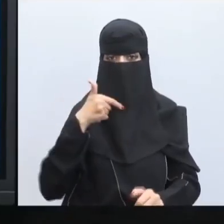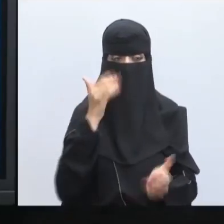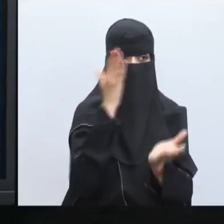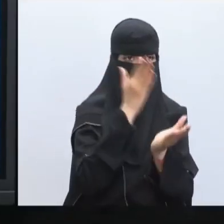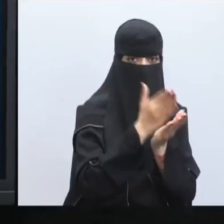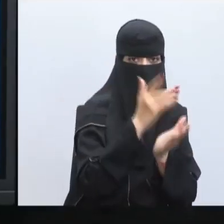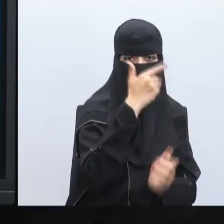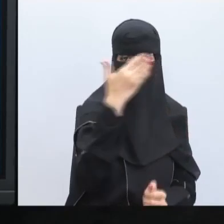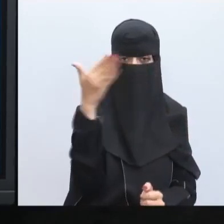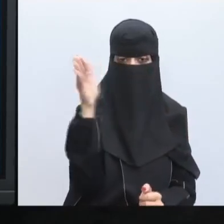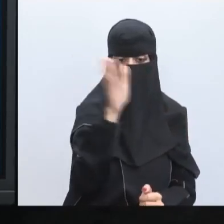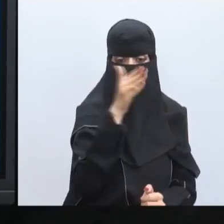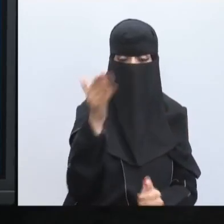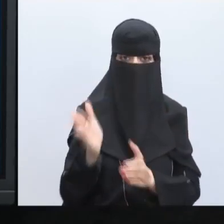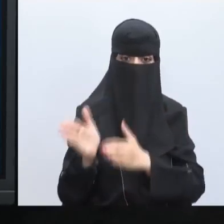اتجاه